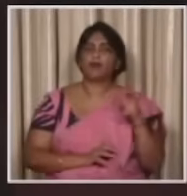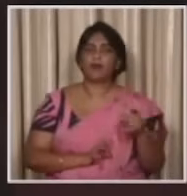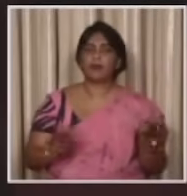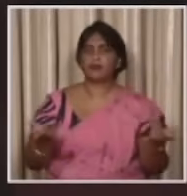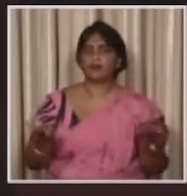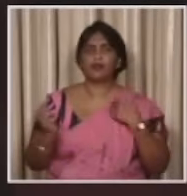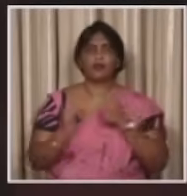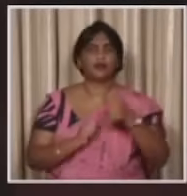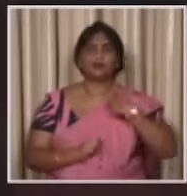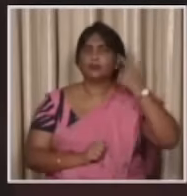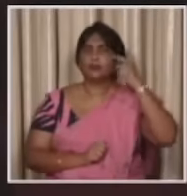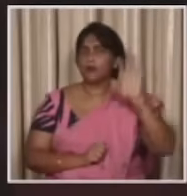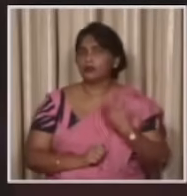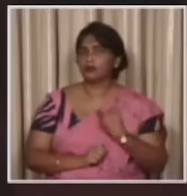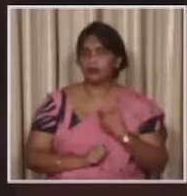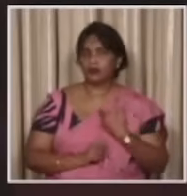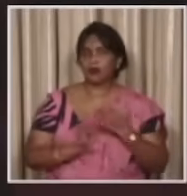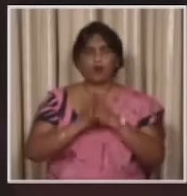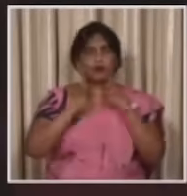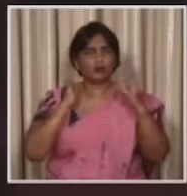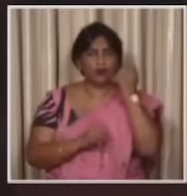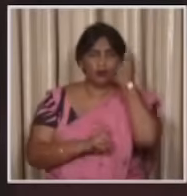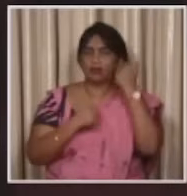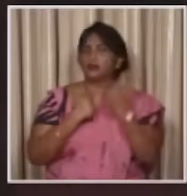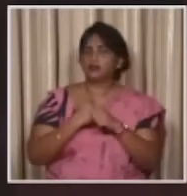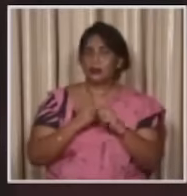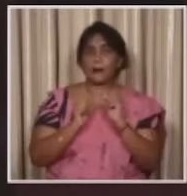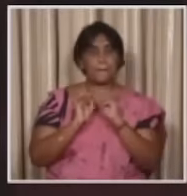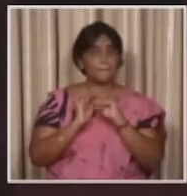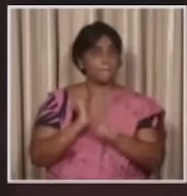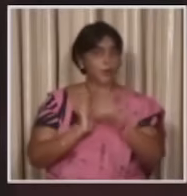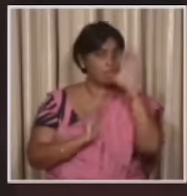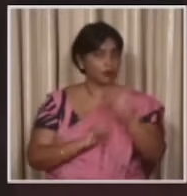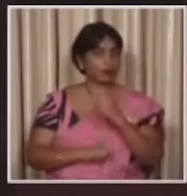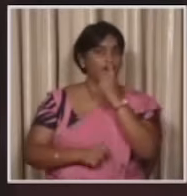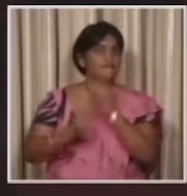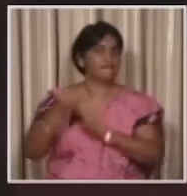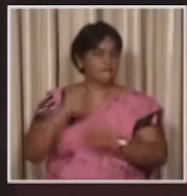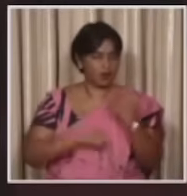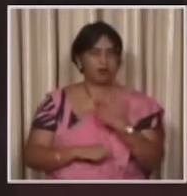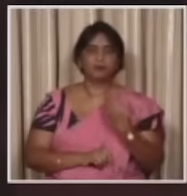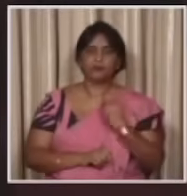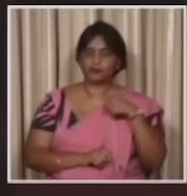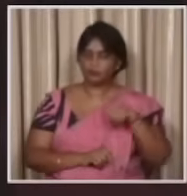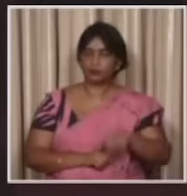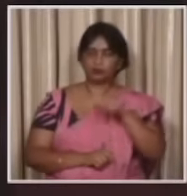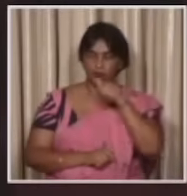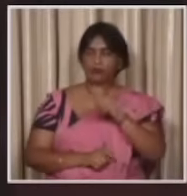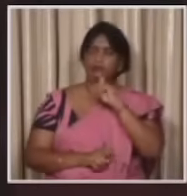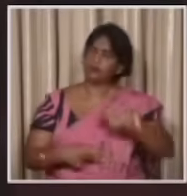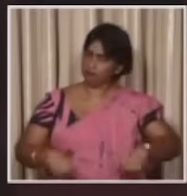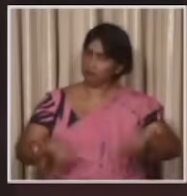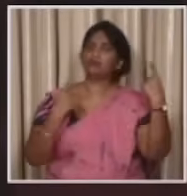මොකද්ද මේ අපි කරන්න බලාපොරොත්තු වෙන්නේ? ලොකු මතයක් හදලා තියෙනවා මෙන්න මේ පනත ගෙනල්ලා තියෙන්නේ මේක විකුණන්න කියලා. මම මෙතන අභියෝග කරනවා කාට